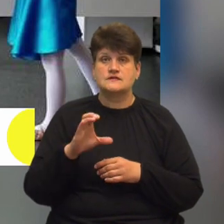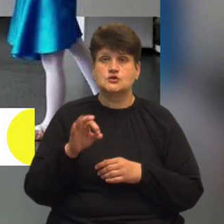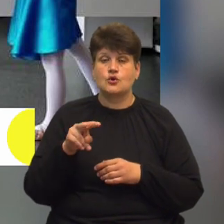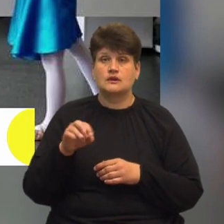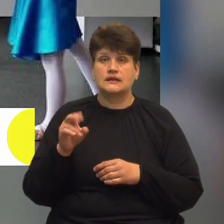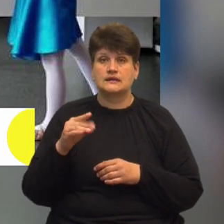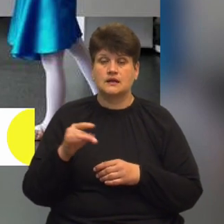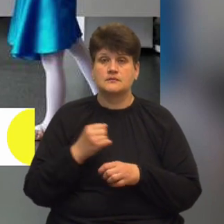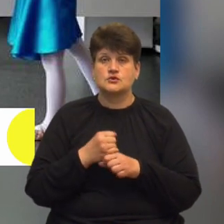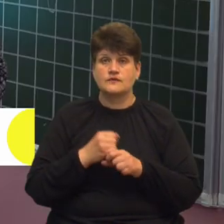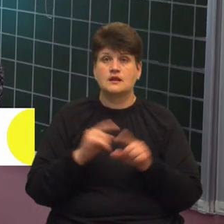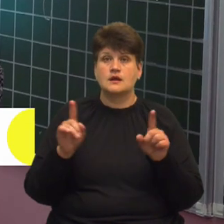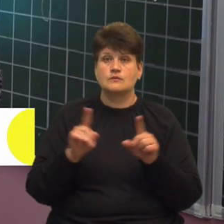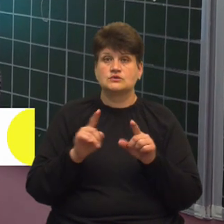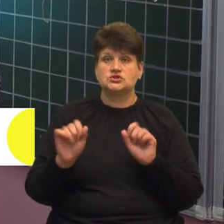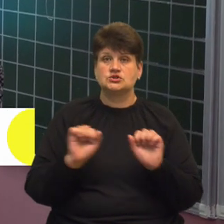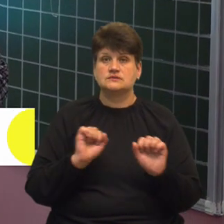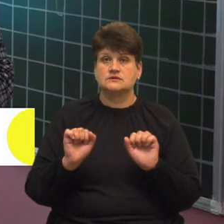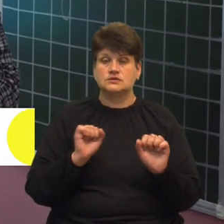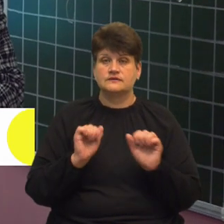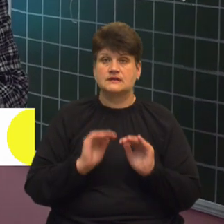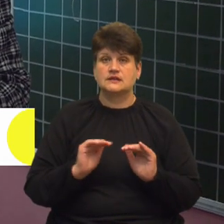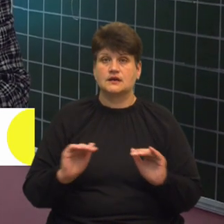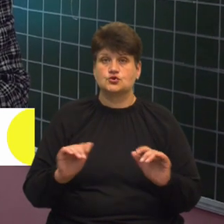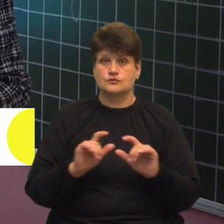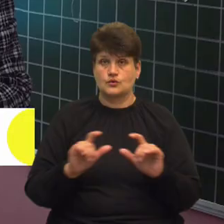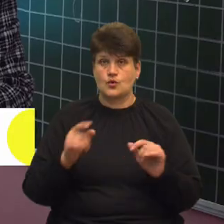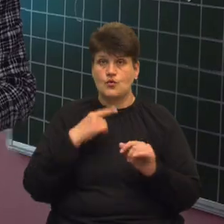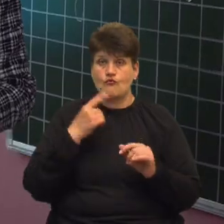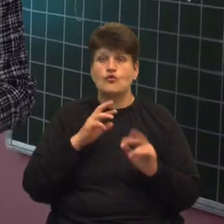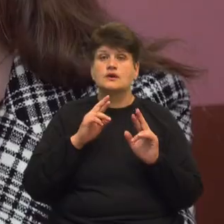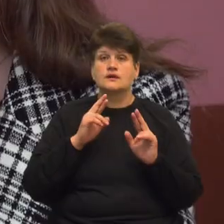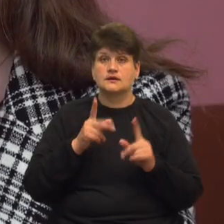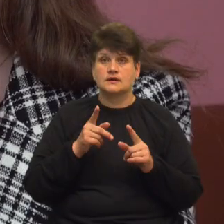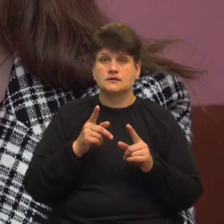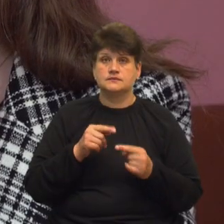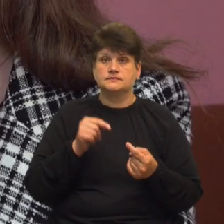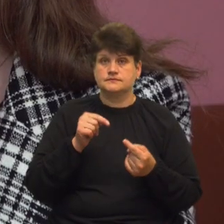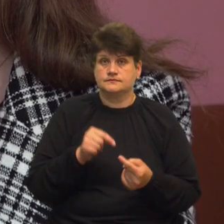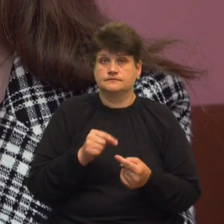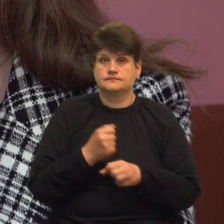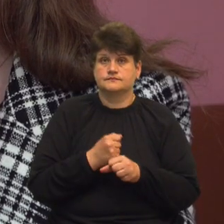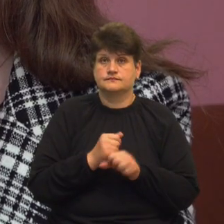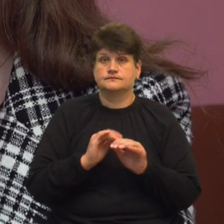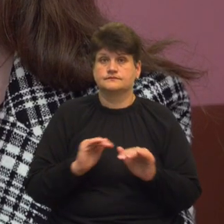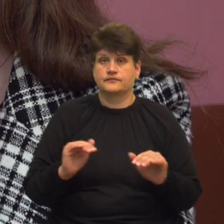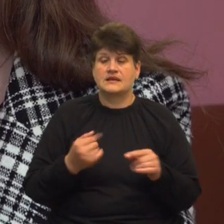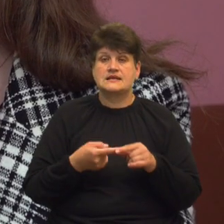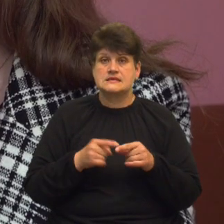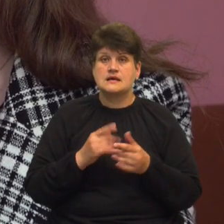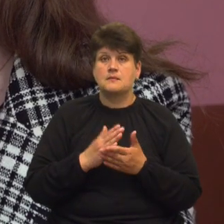музичною керівницею у дитсадку. Розповідає, як вдається знайти підхід до дітей. Це має бути на